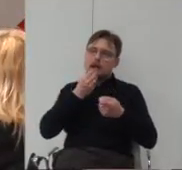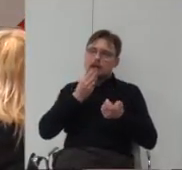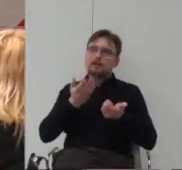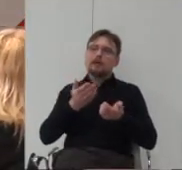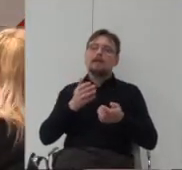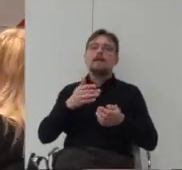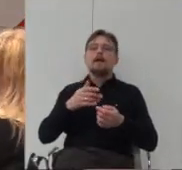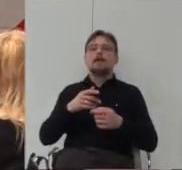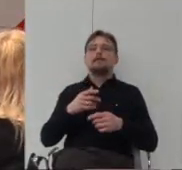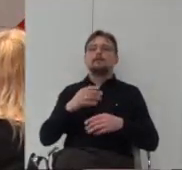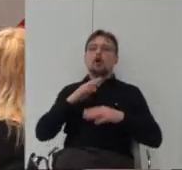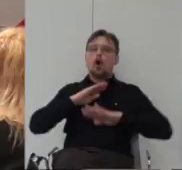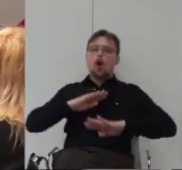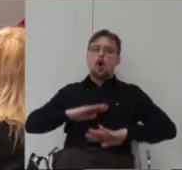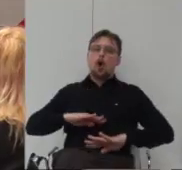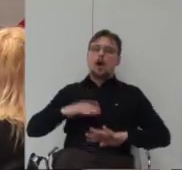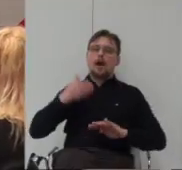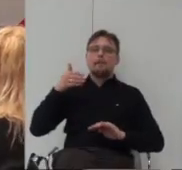w południowej Korei.